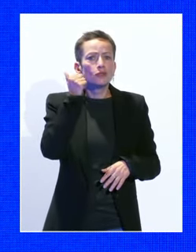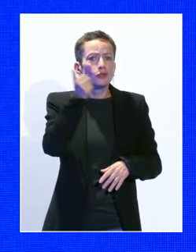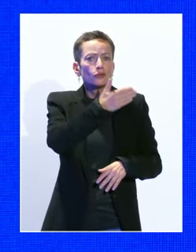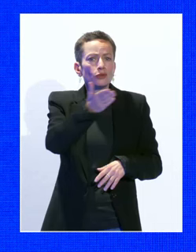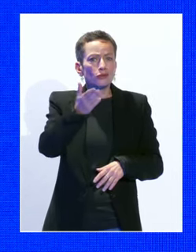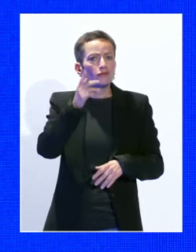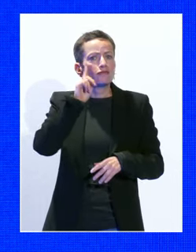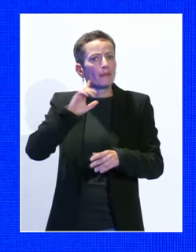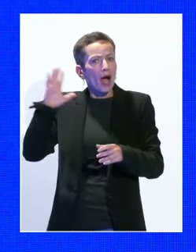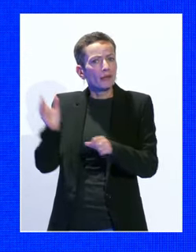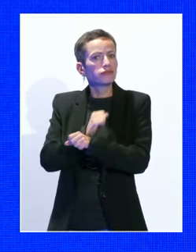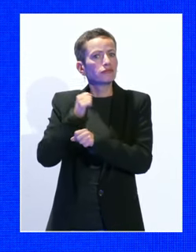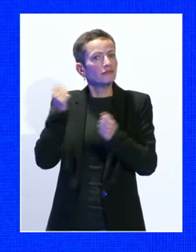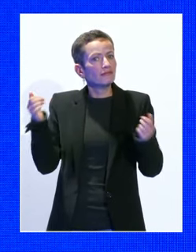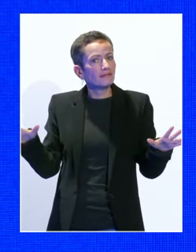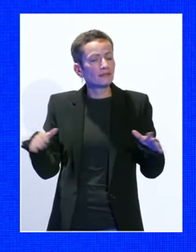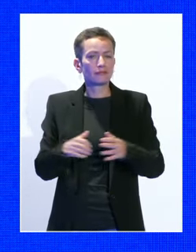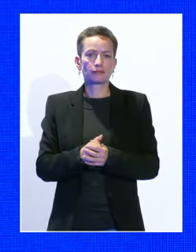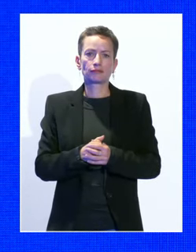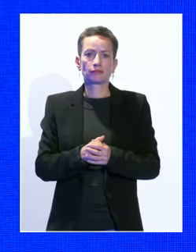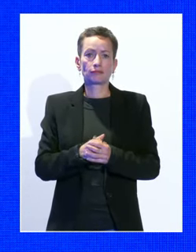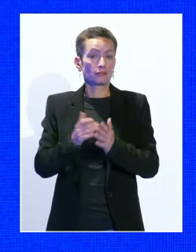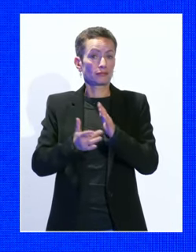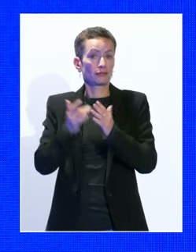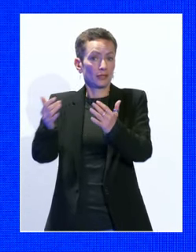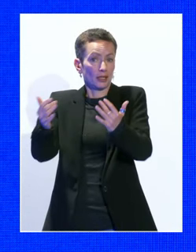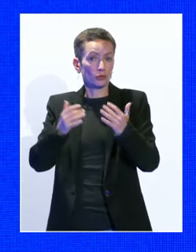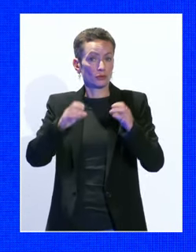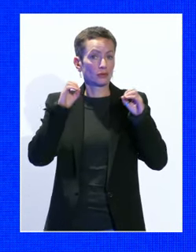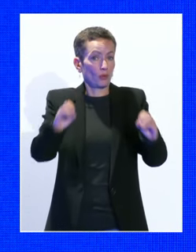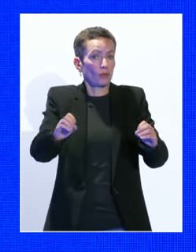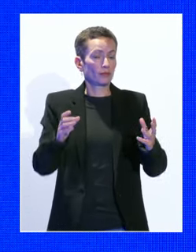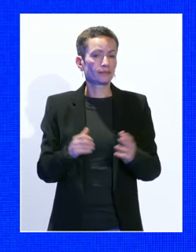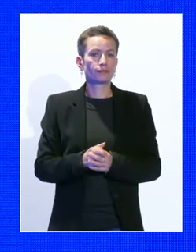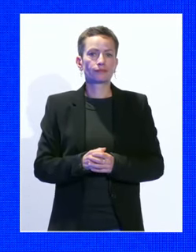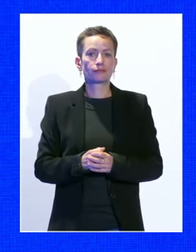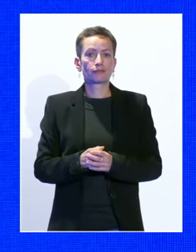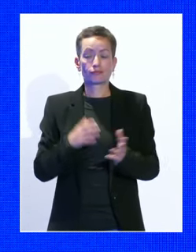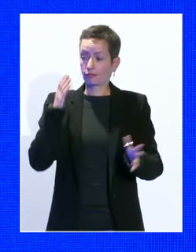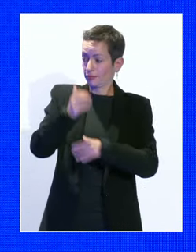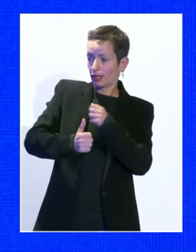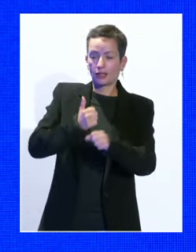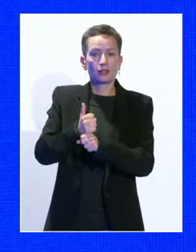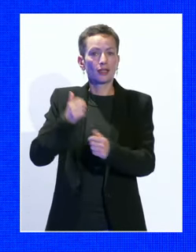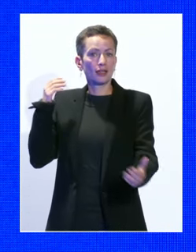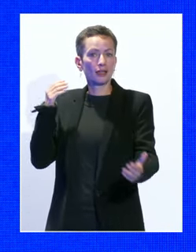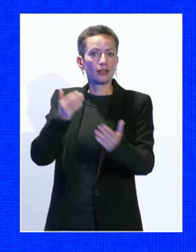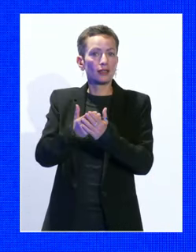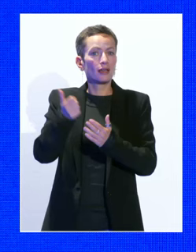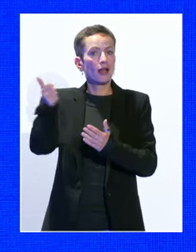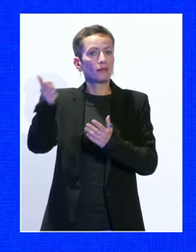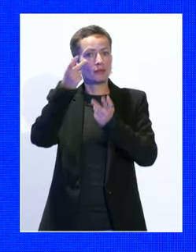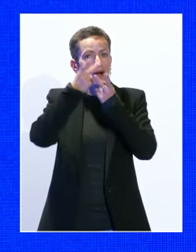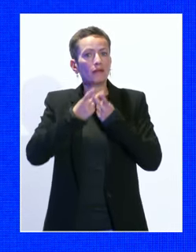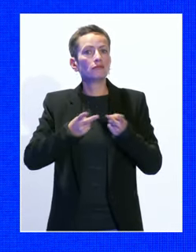élection. Immigration zéro. Et cette année, elle a